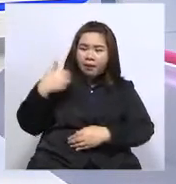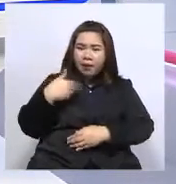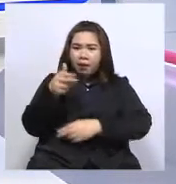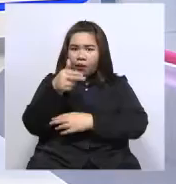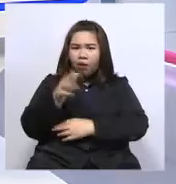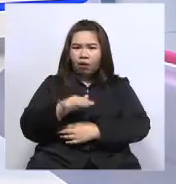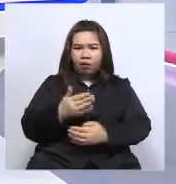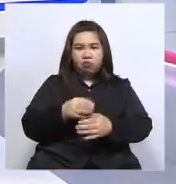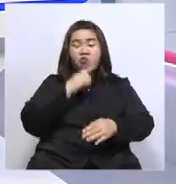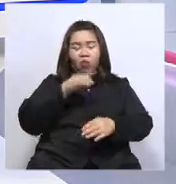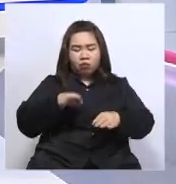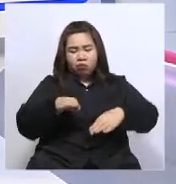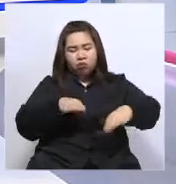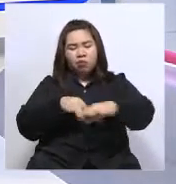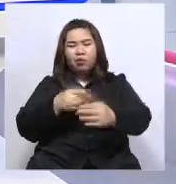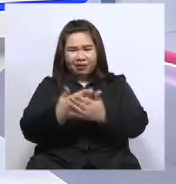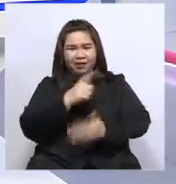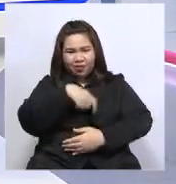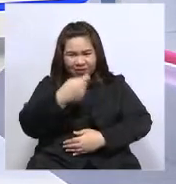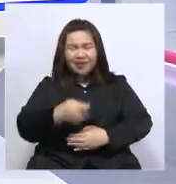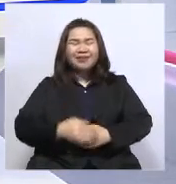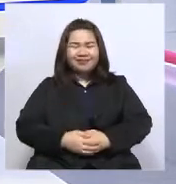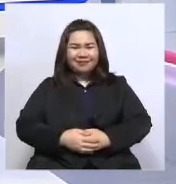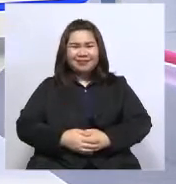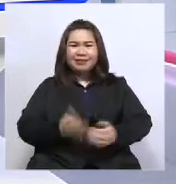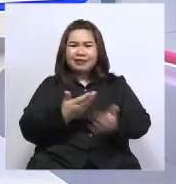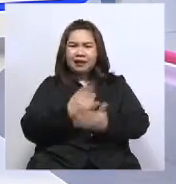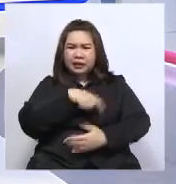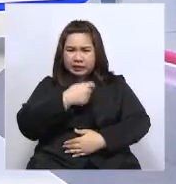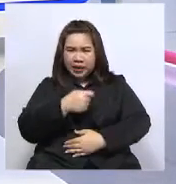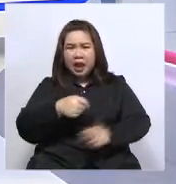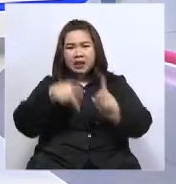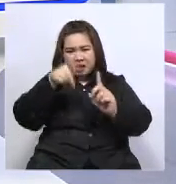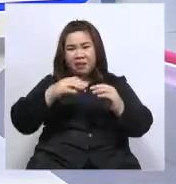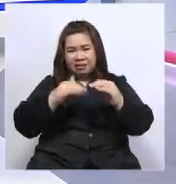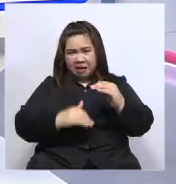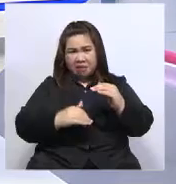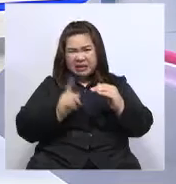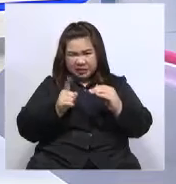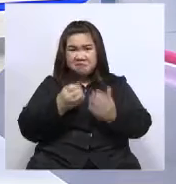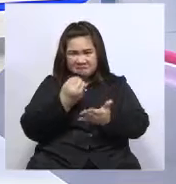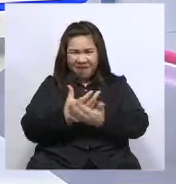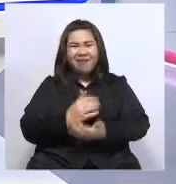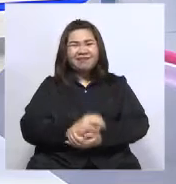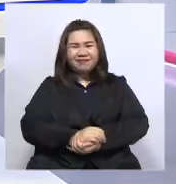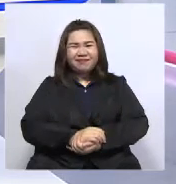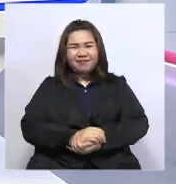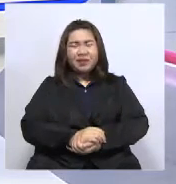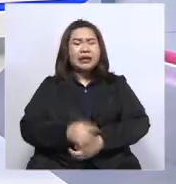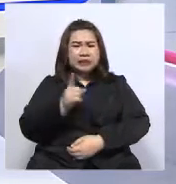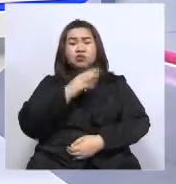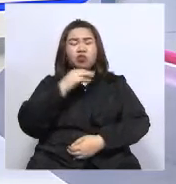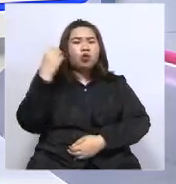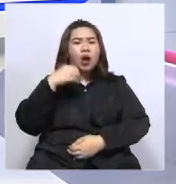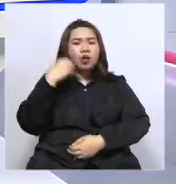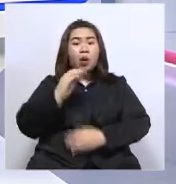าถ้ายังปาดอยู่ก็เสียตังค์นะครับตรวจสอบมาดูแล้วน่าจะค่าปรับน่าจะไม่เกิน 1,000 บาทสูงนะครับคุณเพราะว่าวิ่งทุกวัน